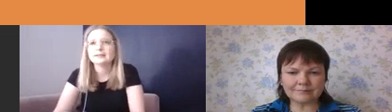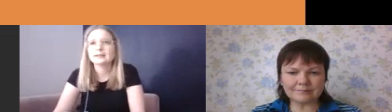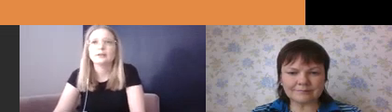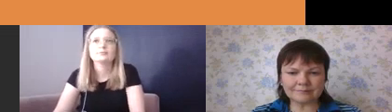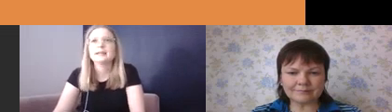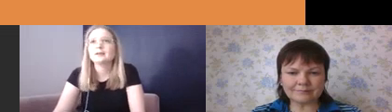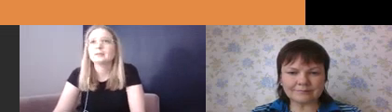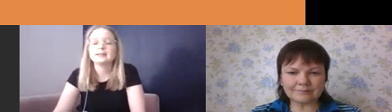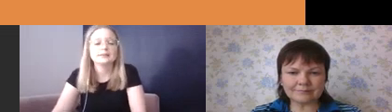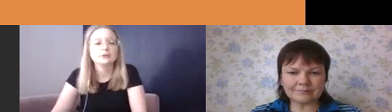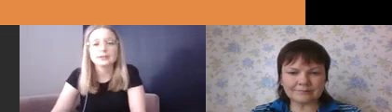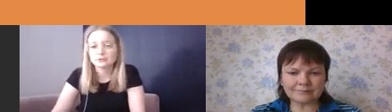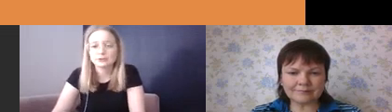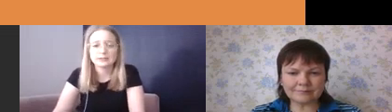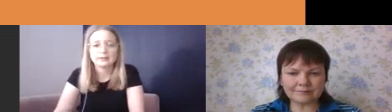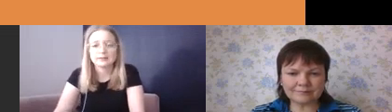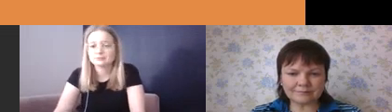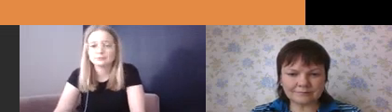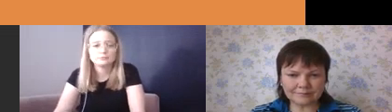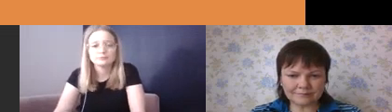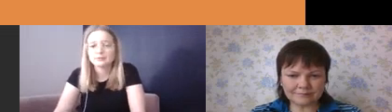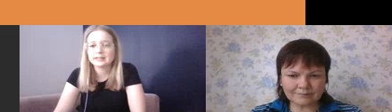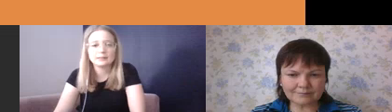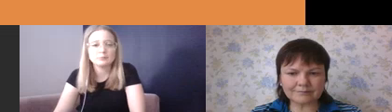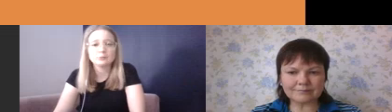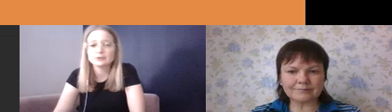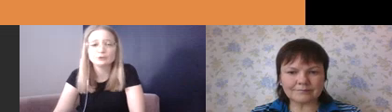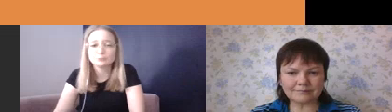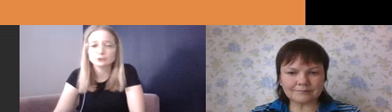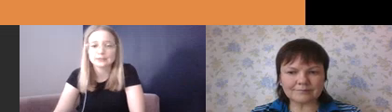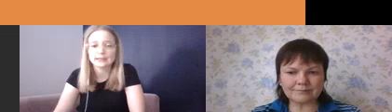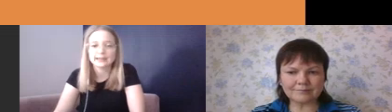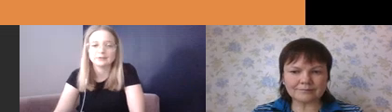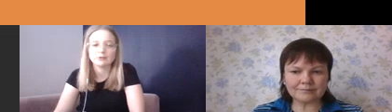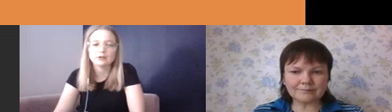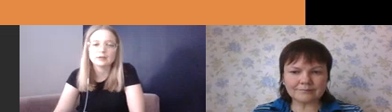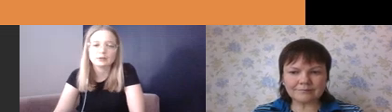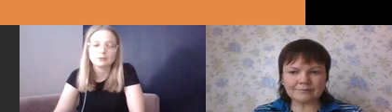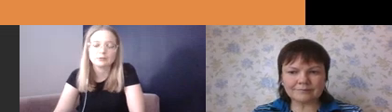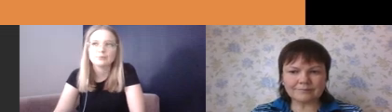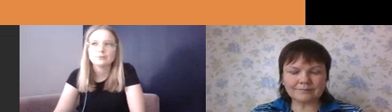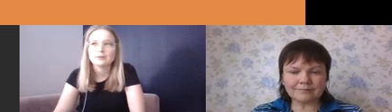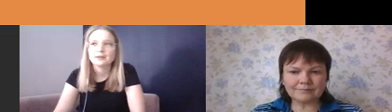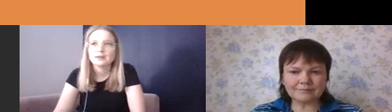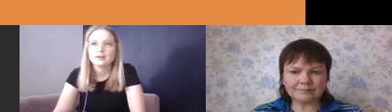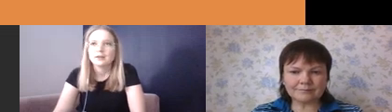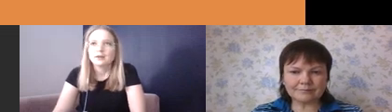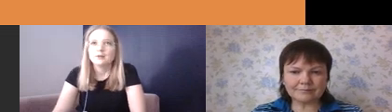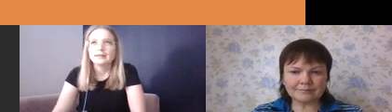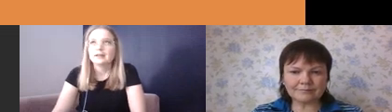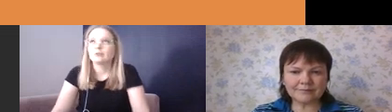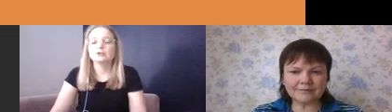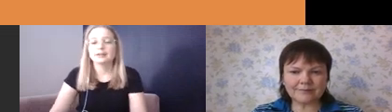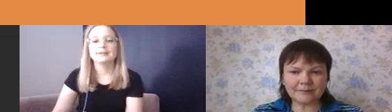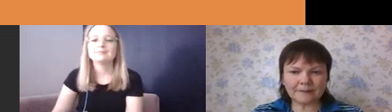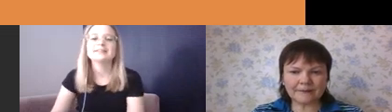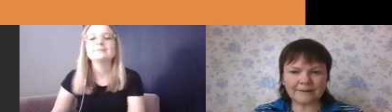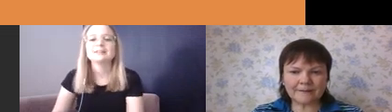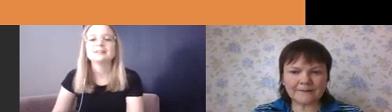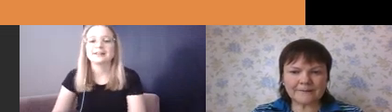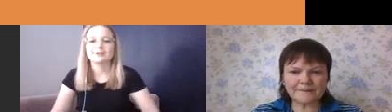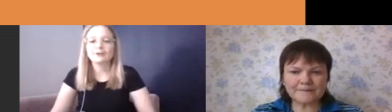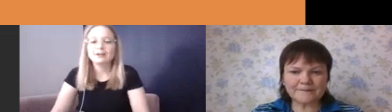vabatahtlikuna, ma ei tea, käia mingitel üritustel, mingitel muudel sündmustel, et olla nagu, ma ei tea,